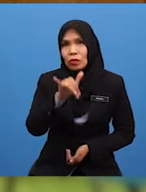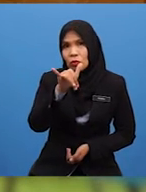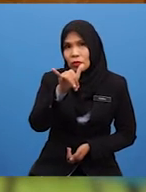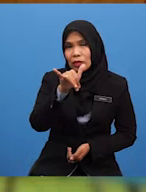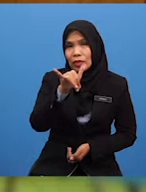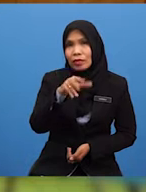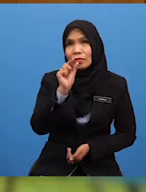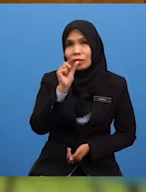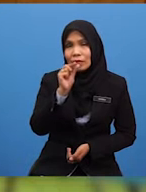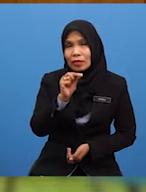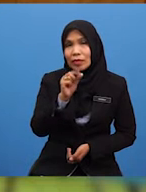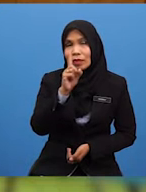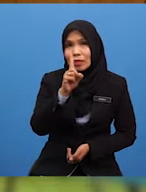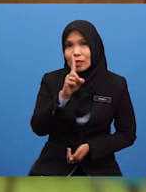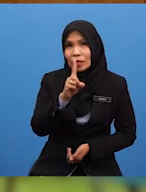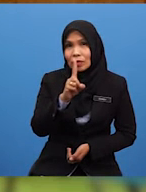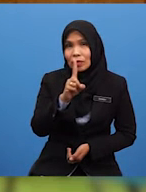Y, titik